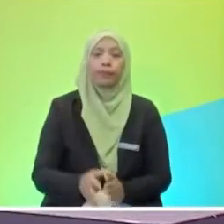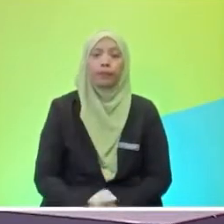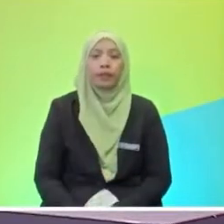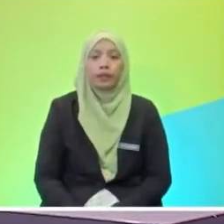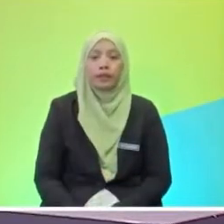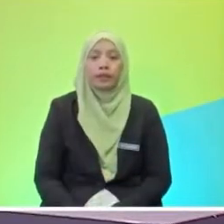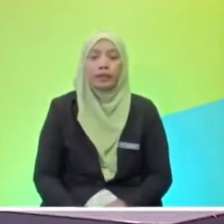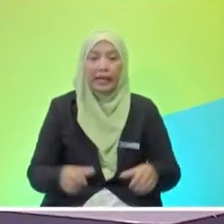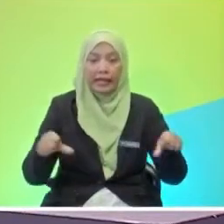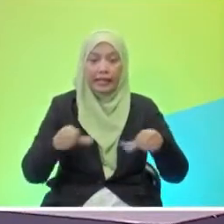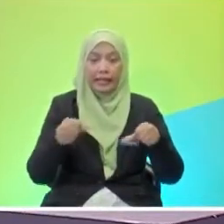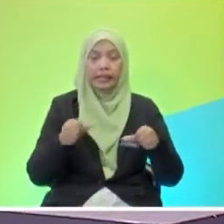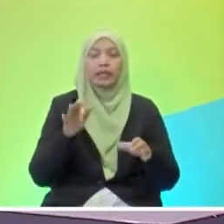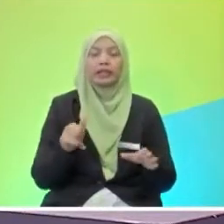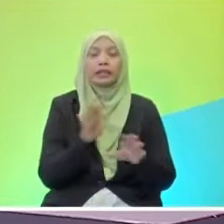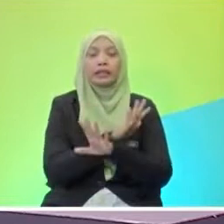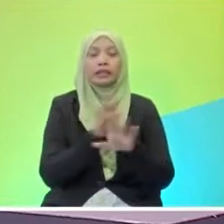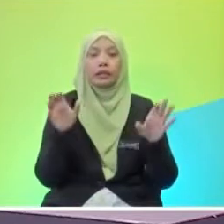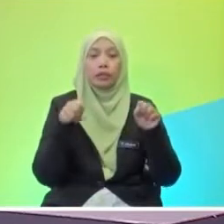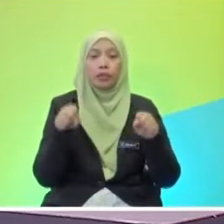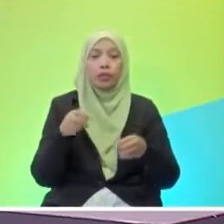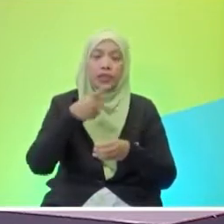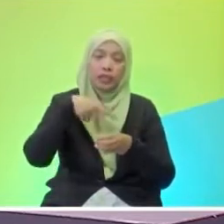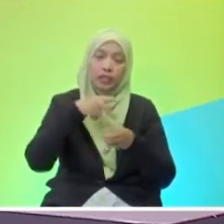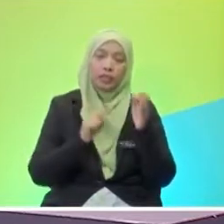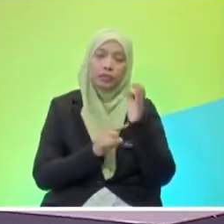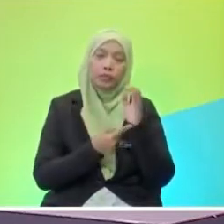rumah yang tidak boleh di kita smule Oke